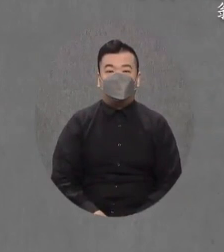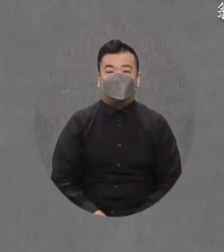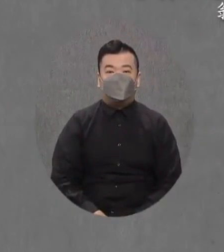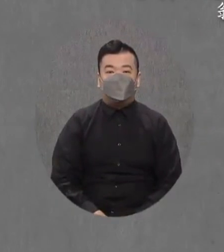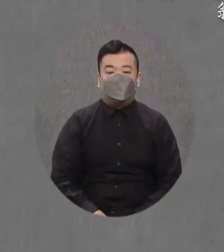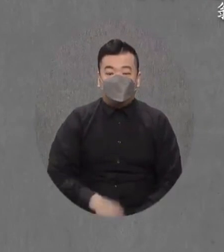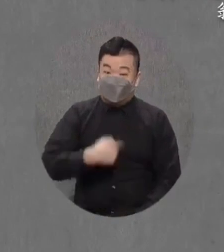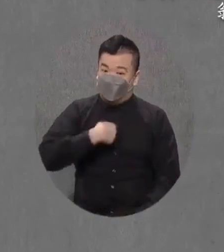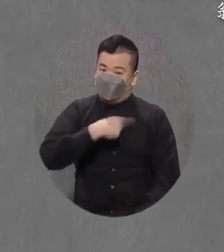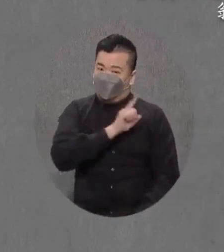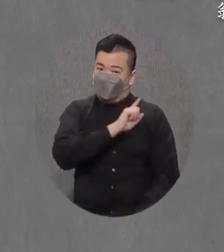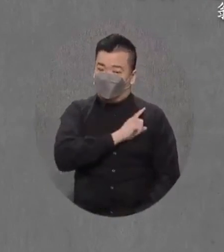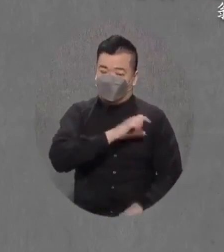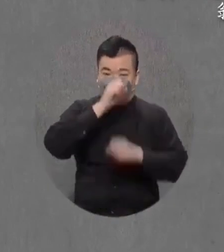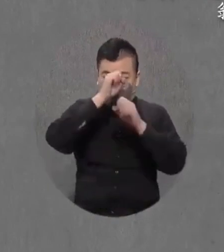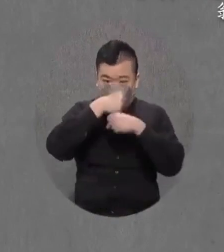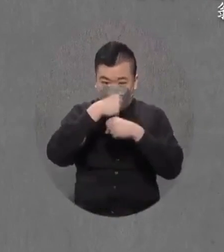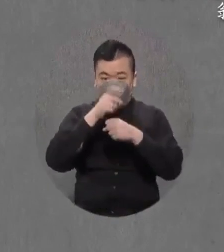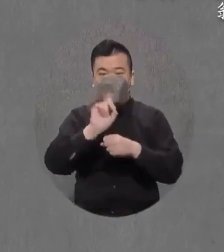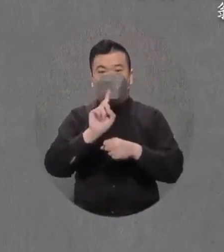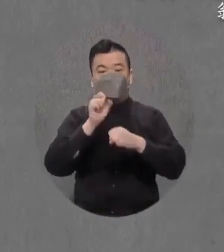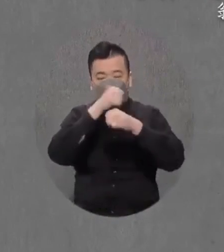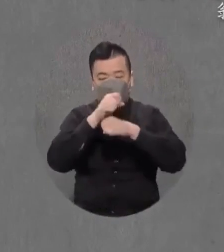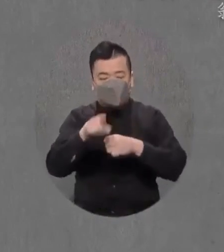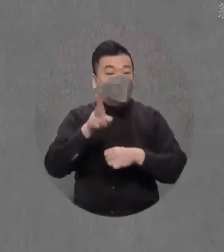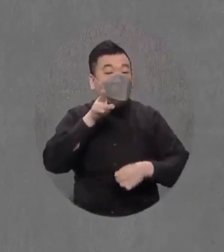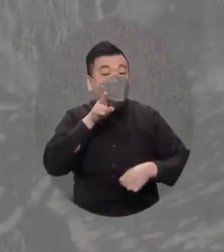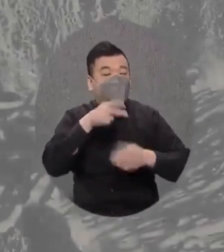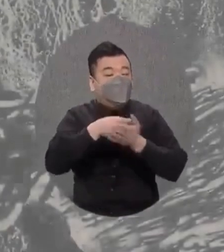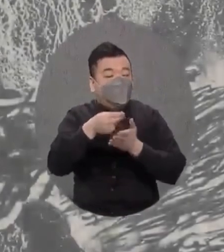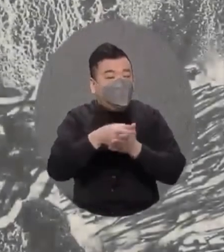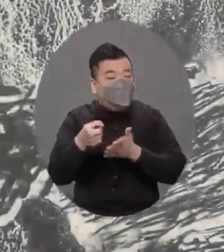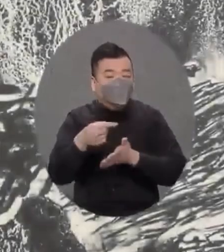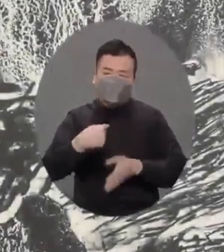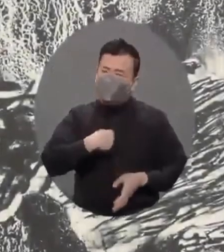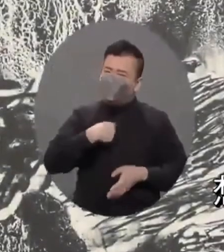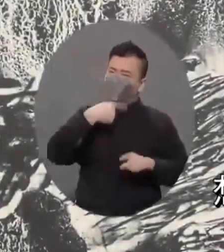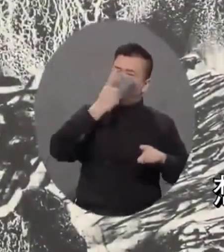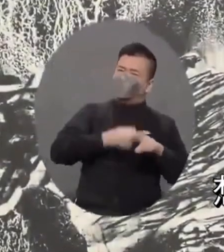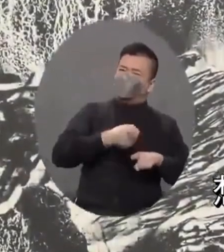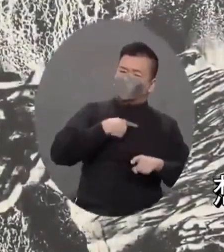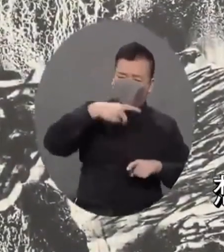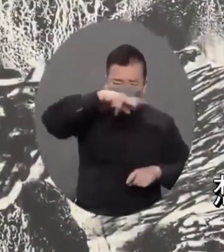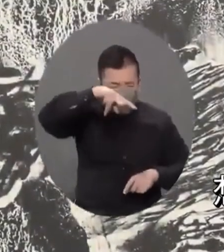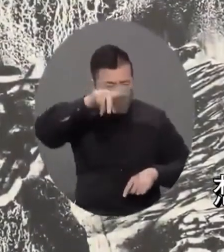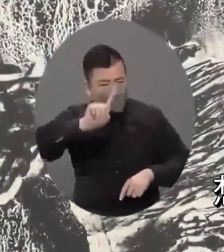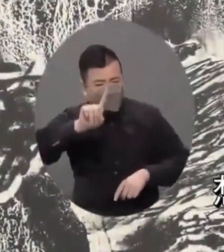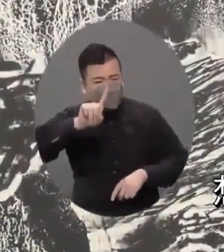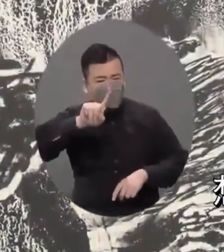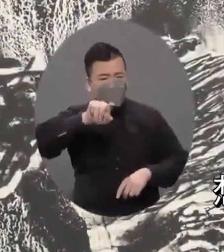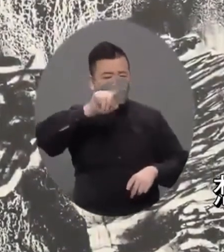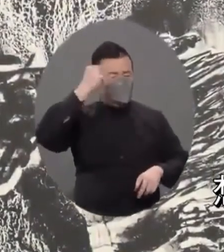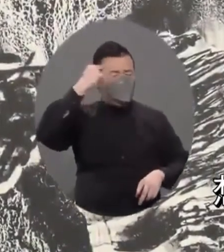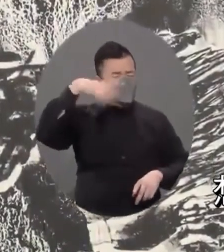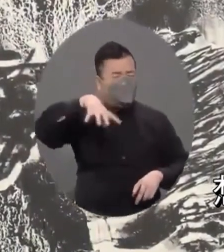我自己的實驗裏面，我會覺得就是說它好像畫，當時在我來說的就是說我想追求它